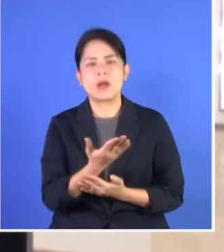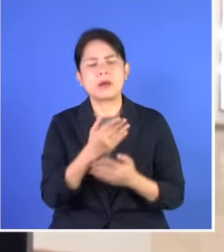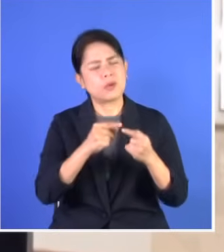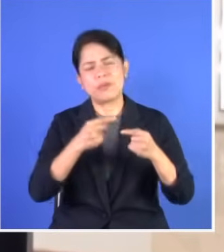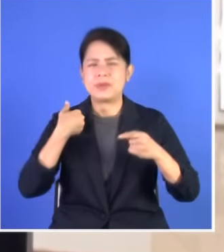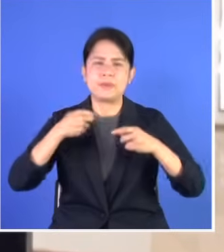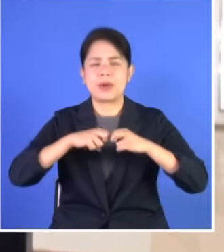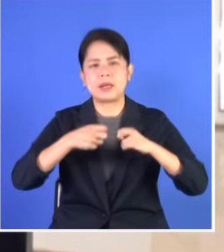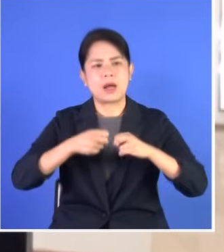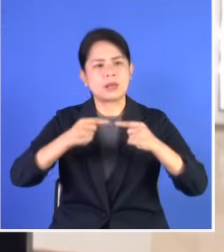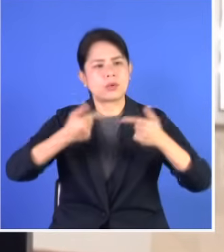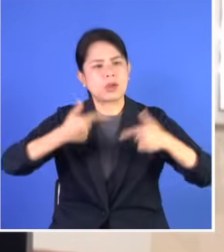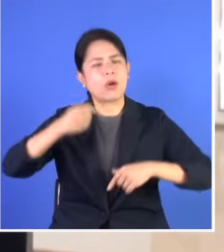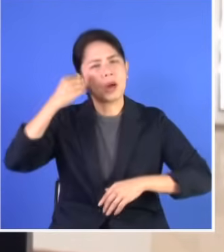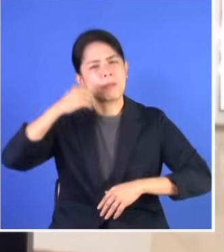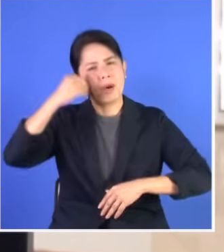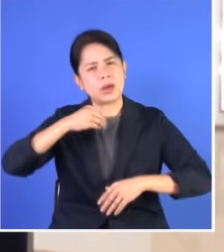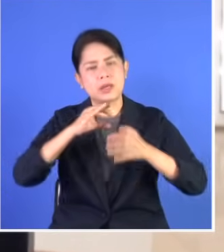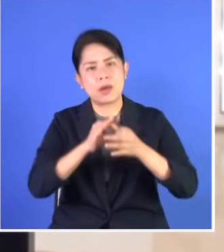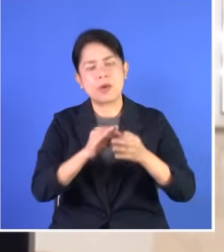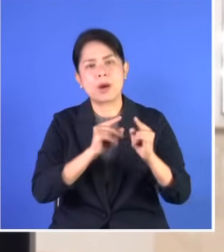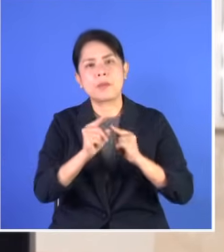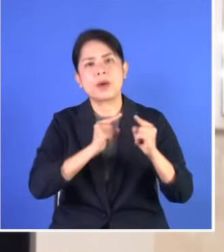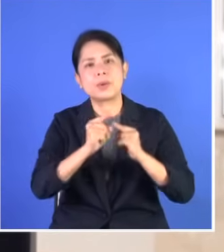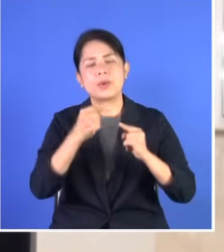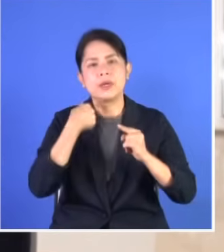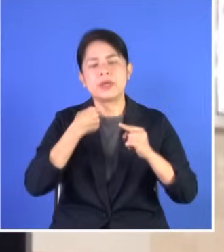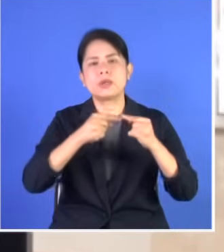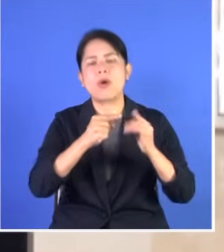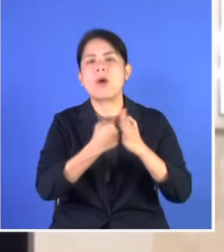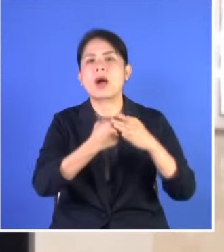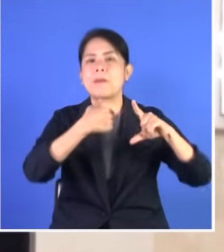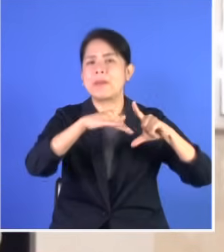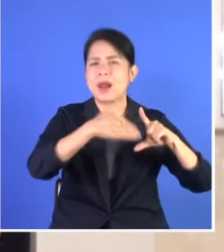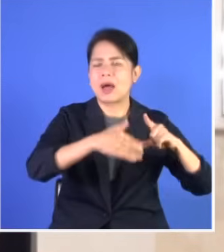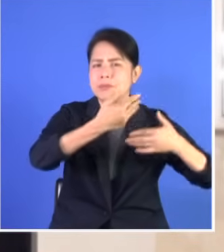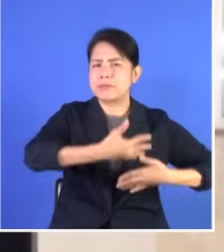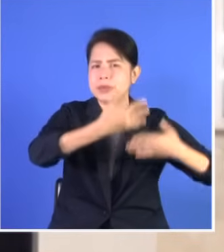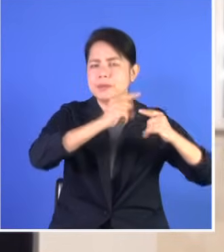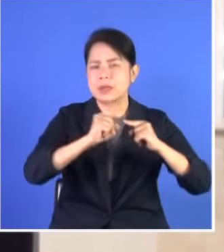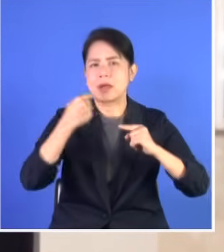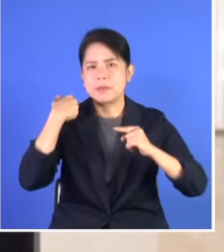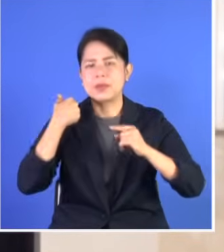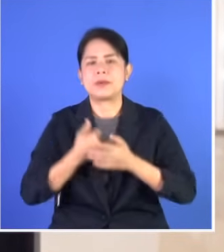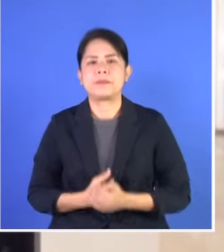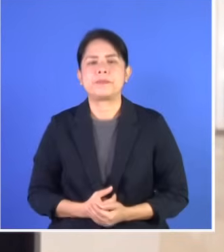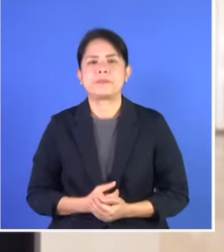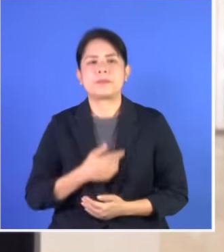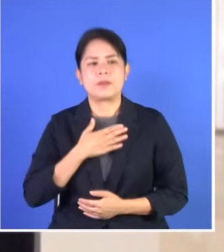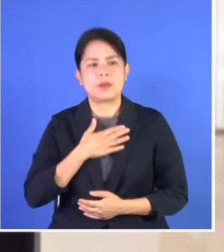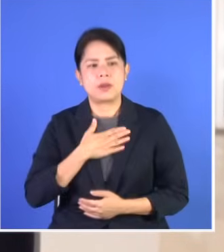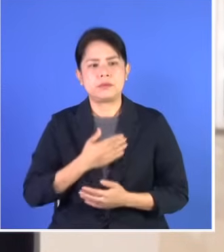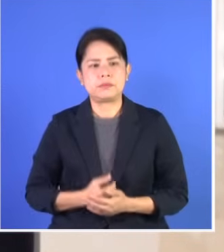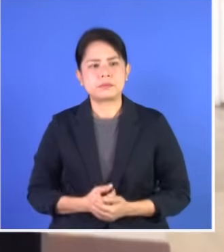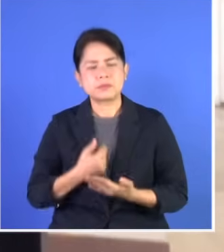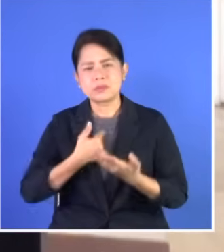ะกันเรื่องแชทอะไรอย่างนี้แหละครับก็เลยเอาเขามาไว้ที่บ้านแม่กับลูกคนเล็กมีผมลงพื้นที่เองอะไรเองก็ไม่ค่อย